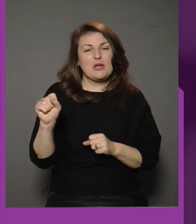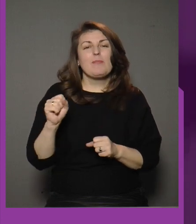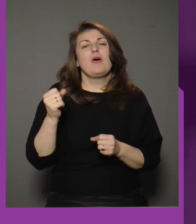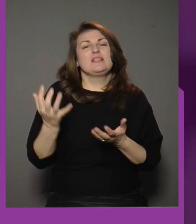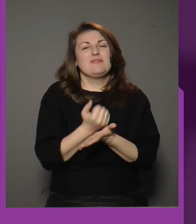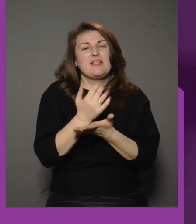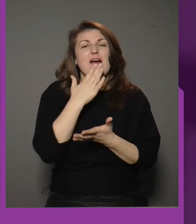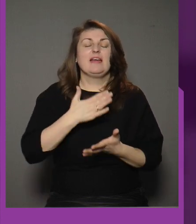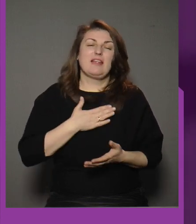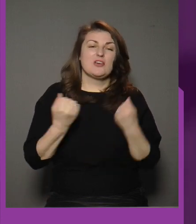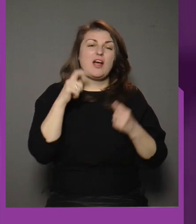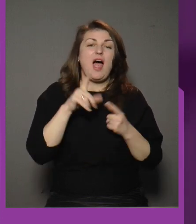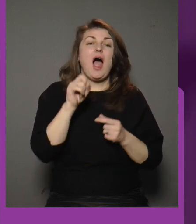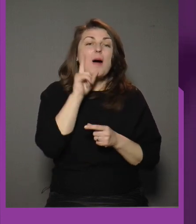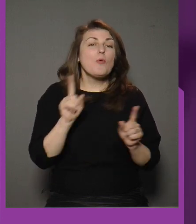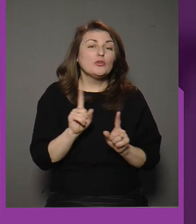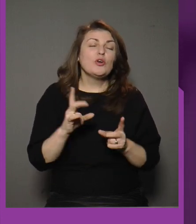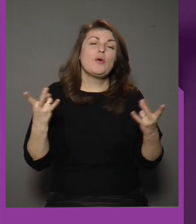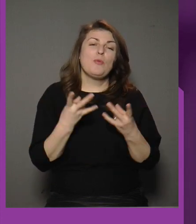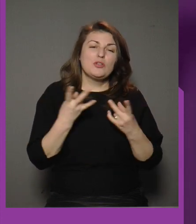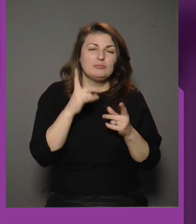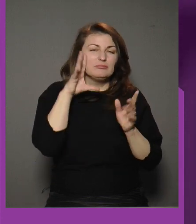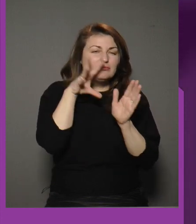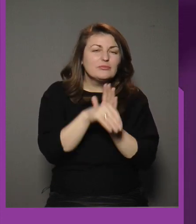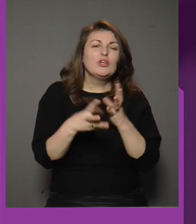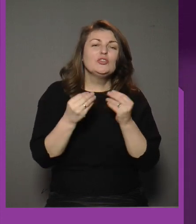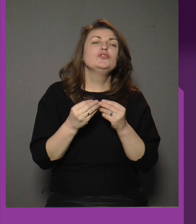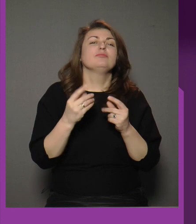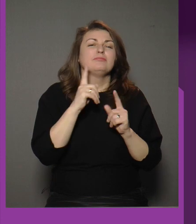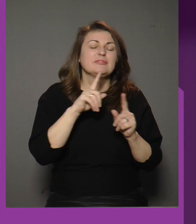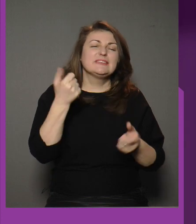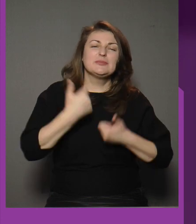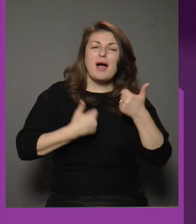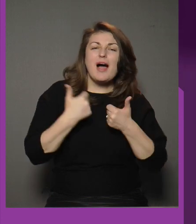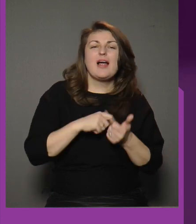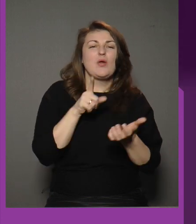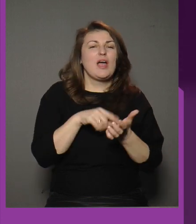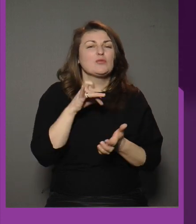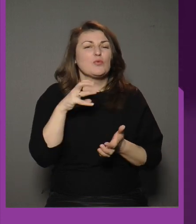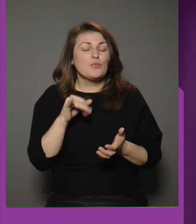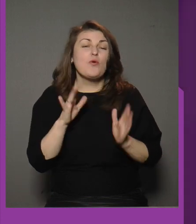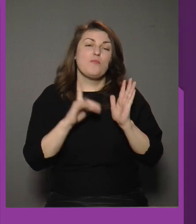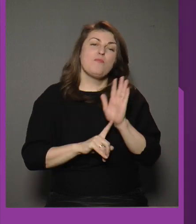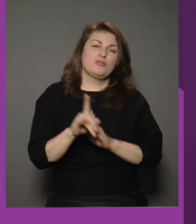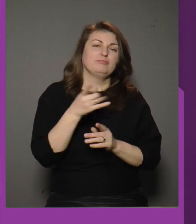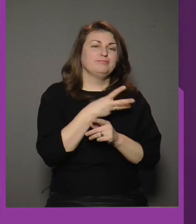наших атлетів. Ну а поки що потрібно зануритись вже у вир змагального Ерзуруму і почнемо з сюжету.